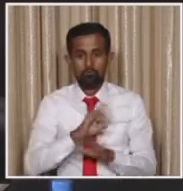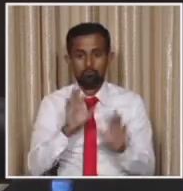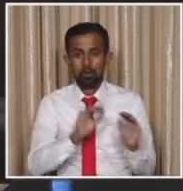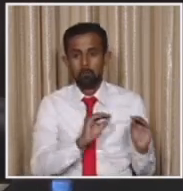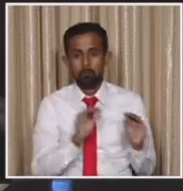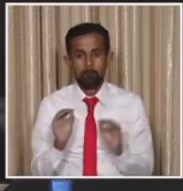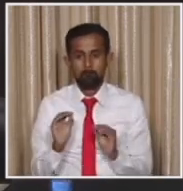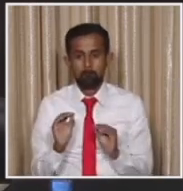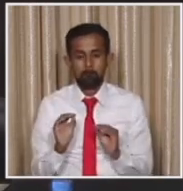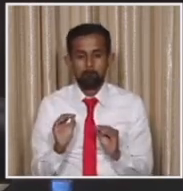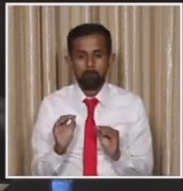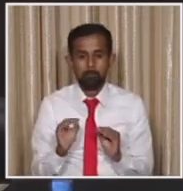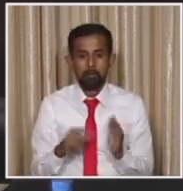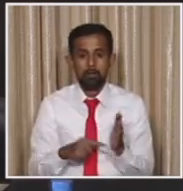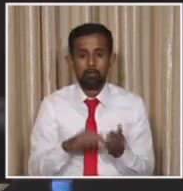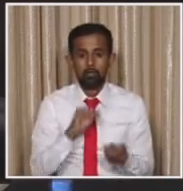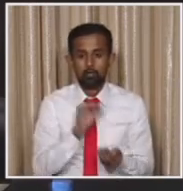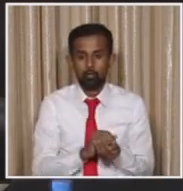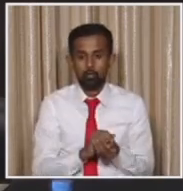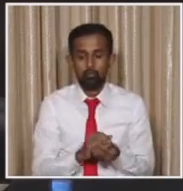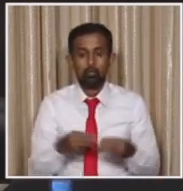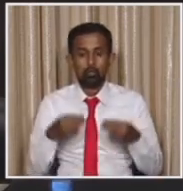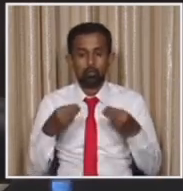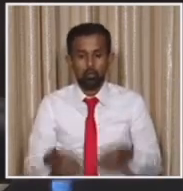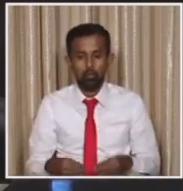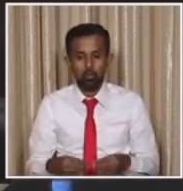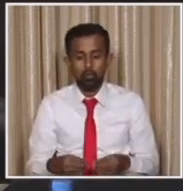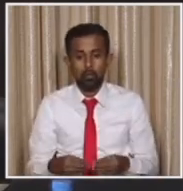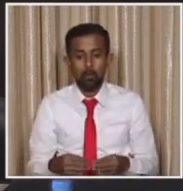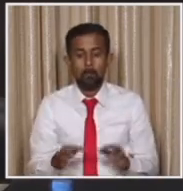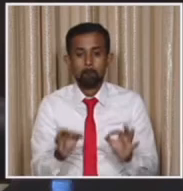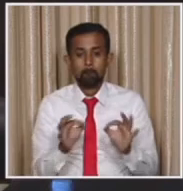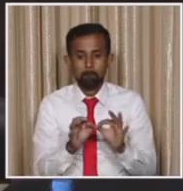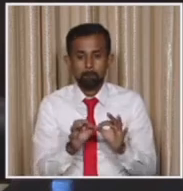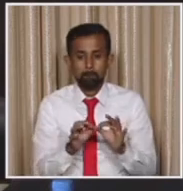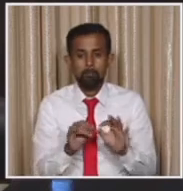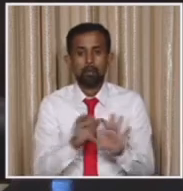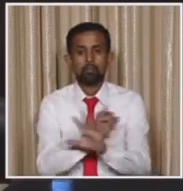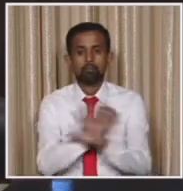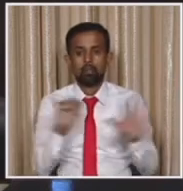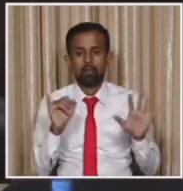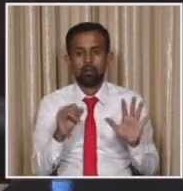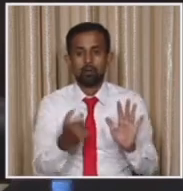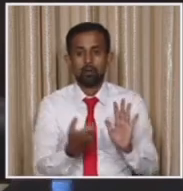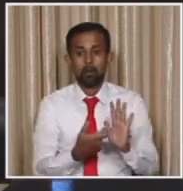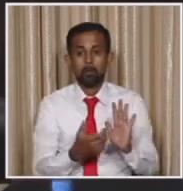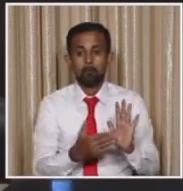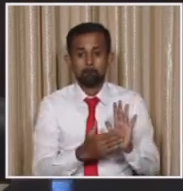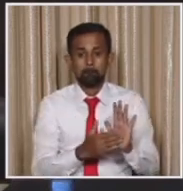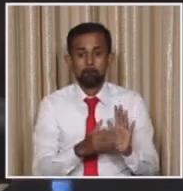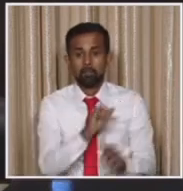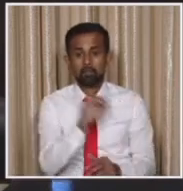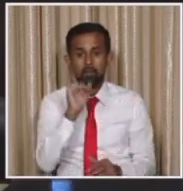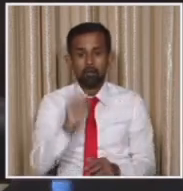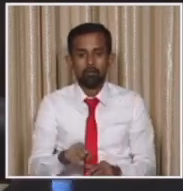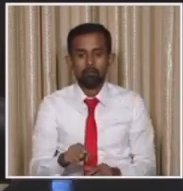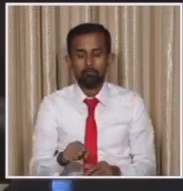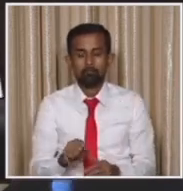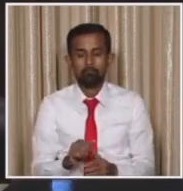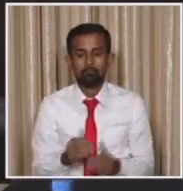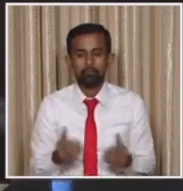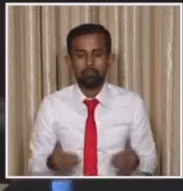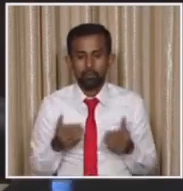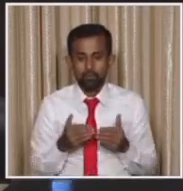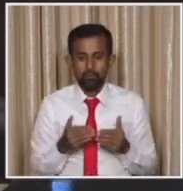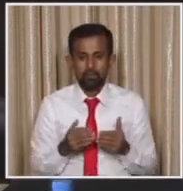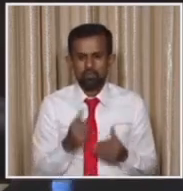පස්සේ භාණ්ඩාගාරයට වෙච්ච පාඩුව රුපියල් බිලියන 16යි කියලා. රුපියල් මිලියන 16000ක්. හැබැයි අද